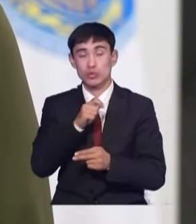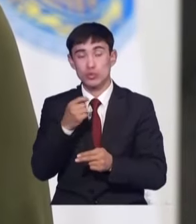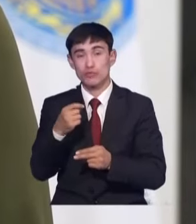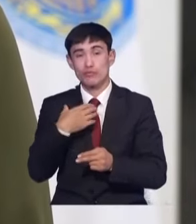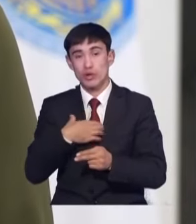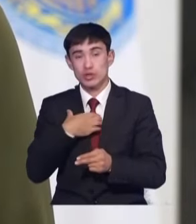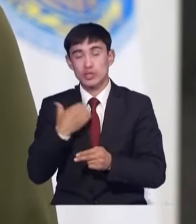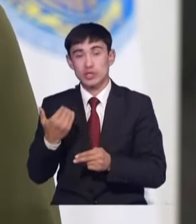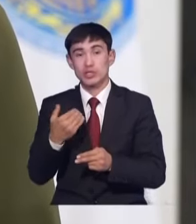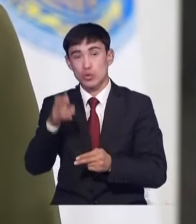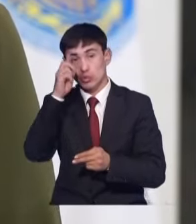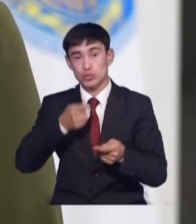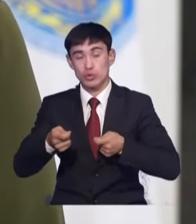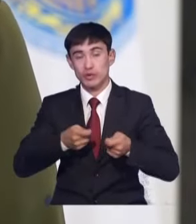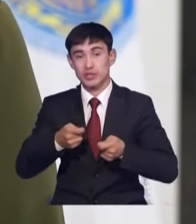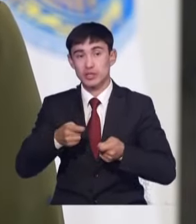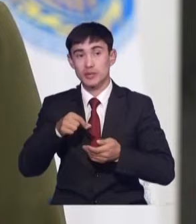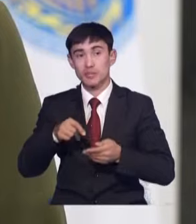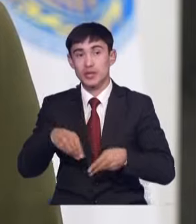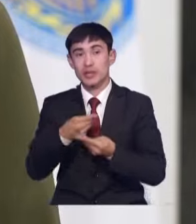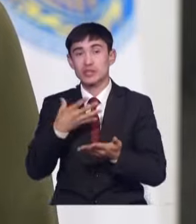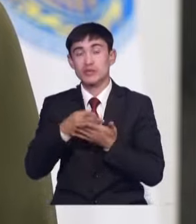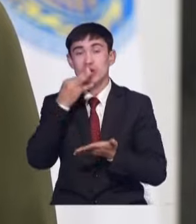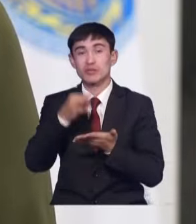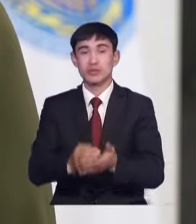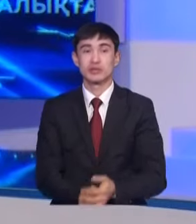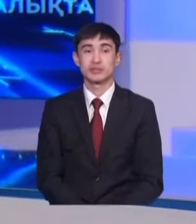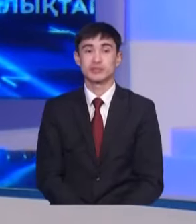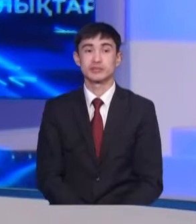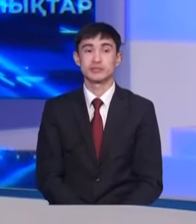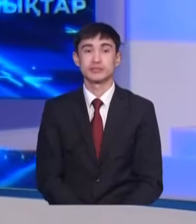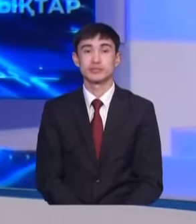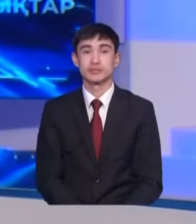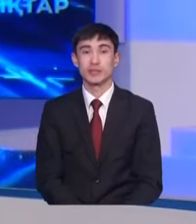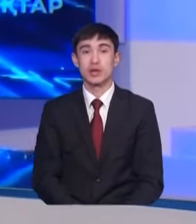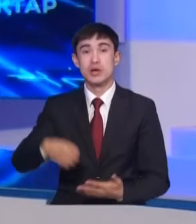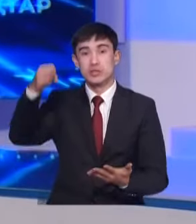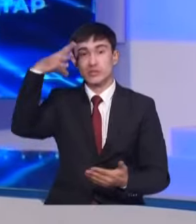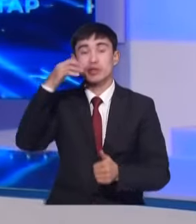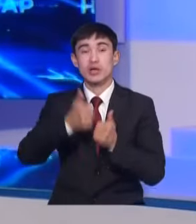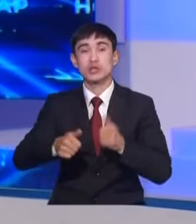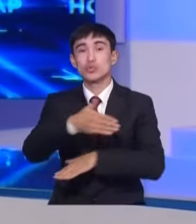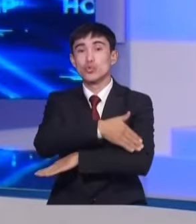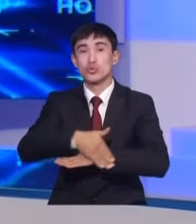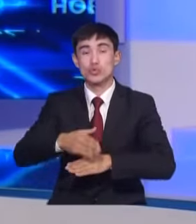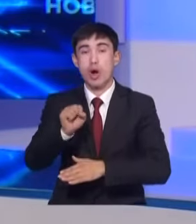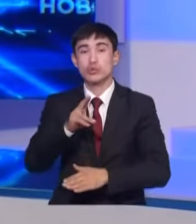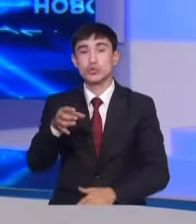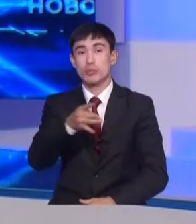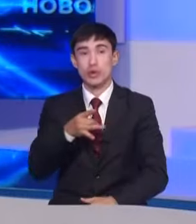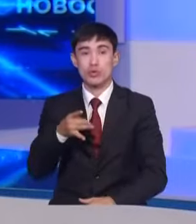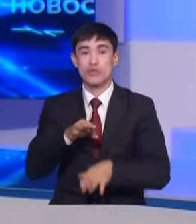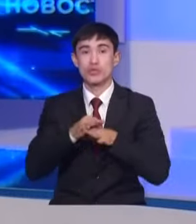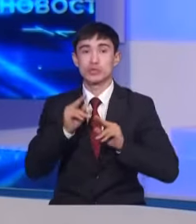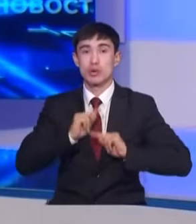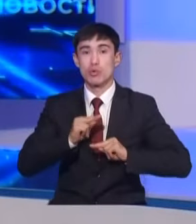Именно руководители госоргана дали ответы свет на каждую улицу в аксуском районе